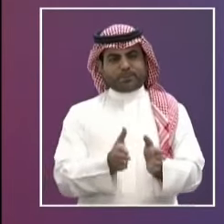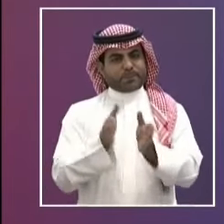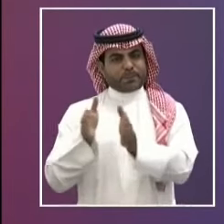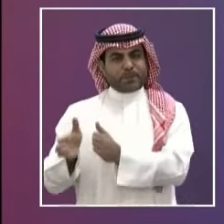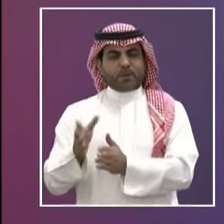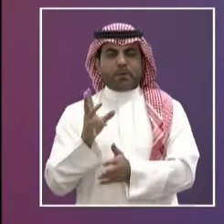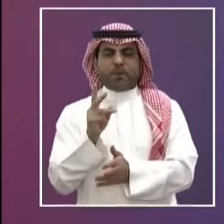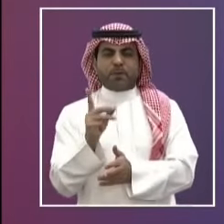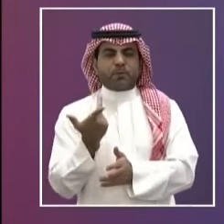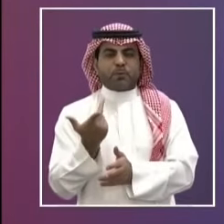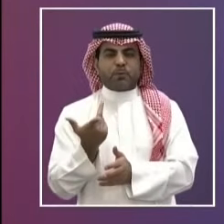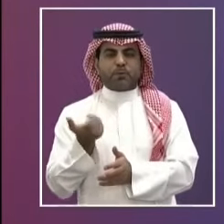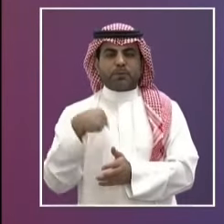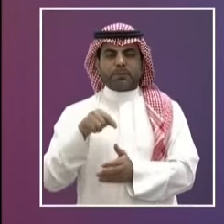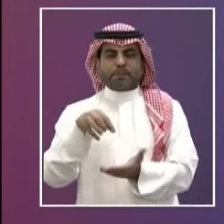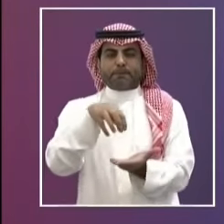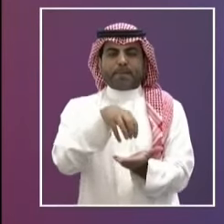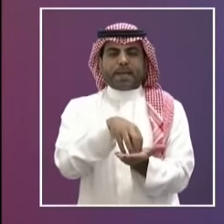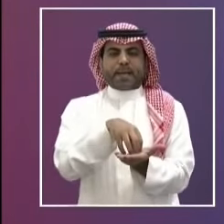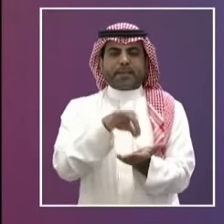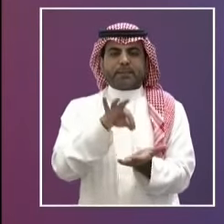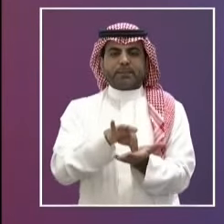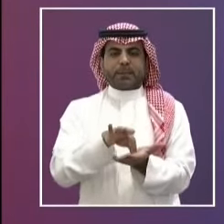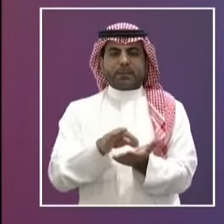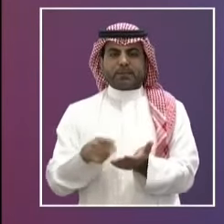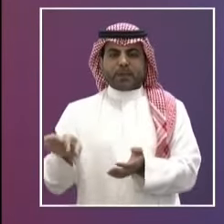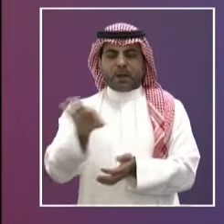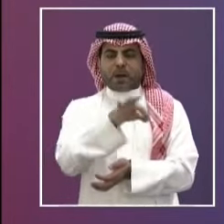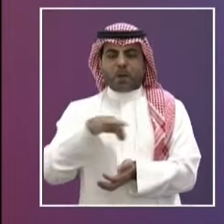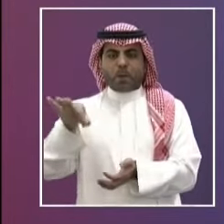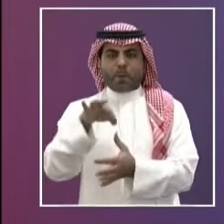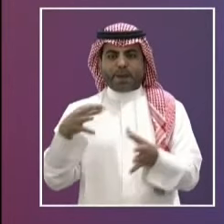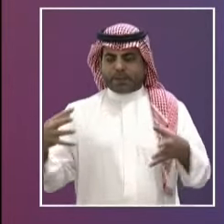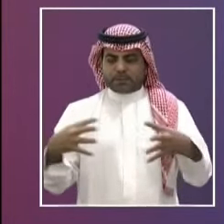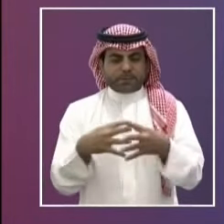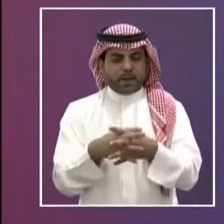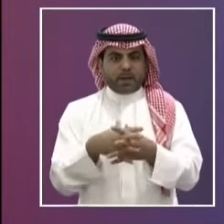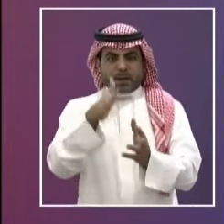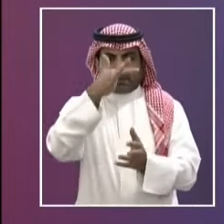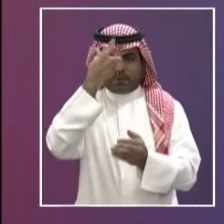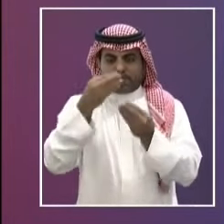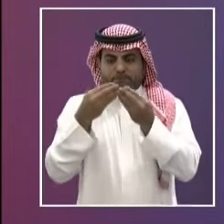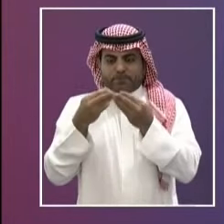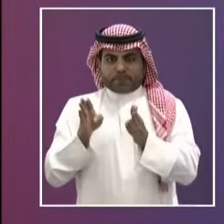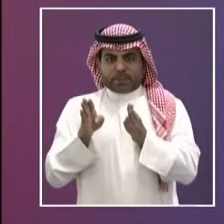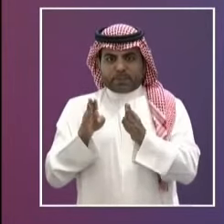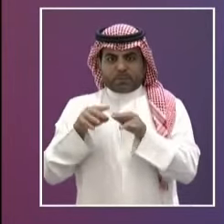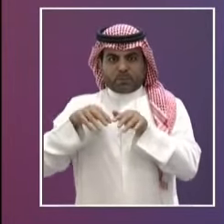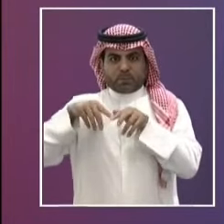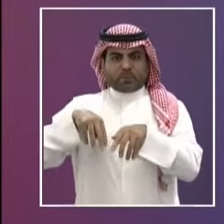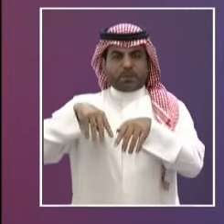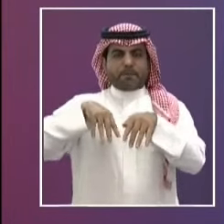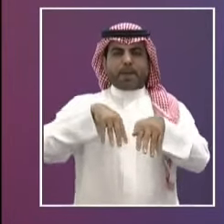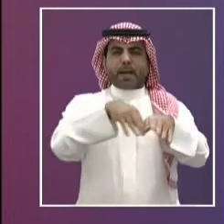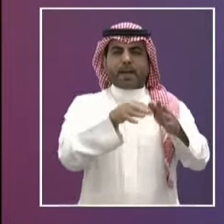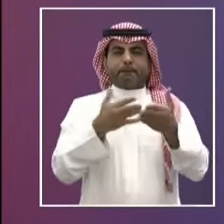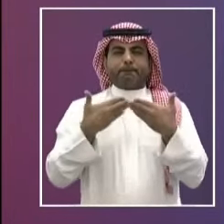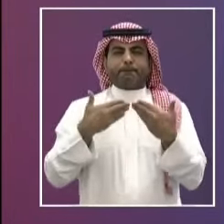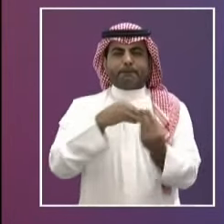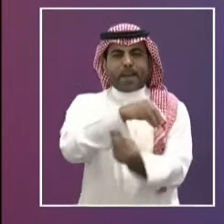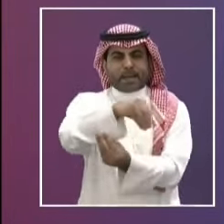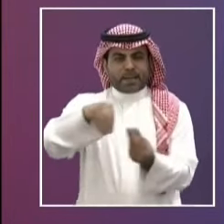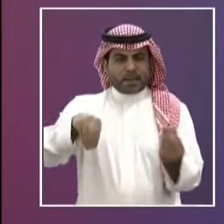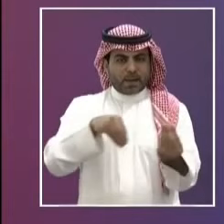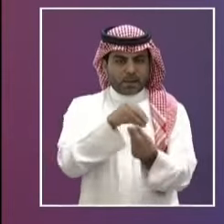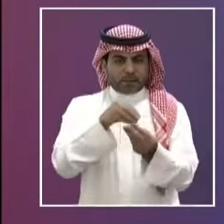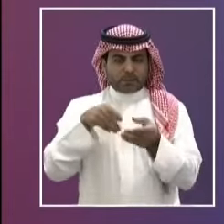التجمع للمعتمرين. النقطة التجمع نقصد بها النقطة التي سوف تنطلق منها الأفواج لدخول الحرم في